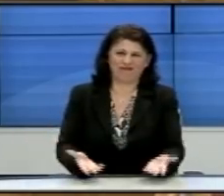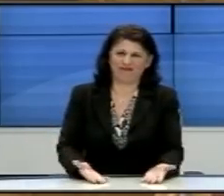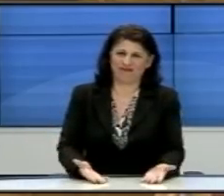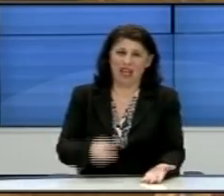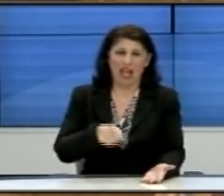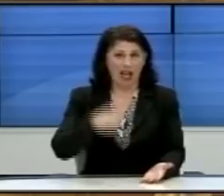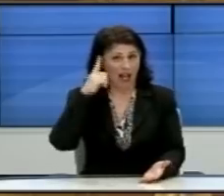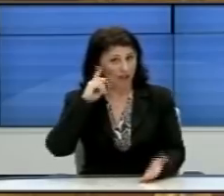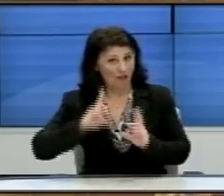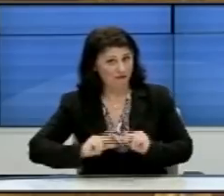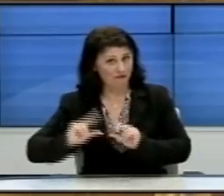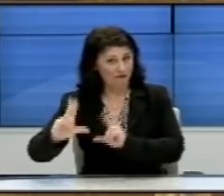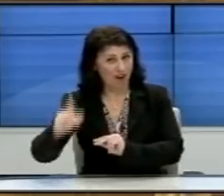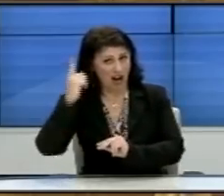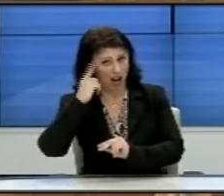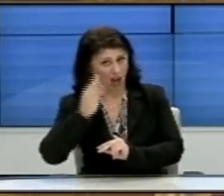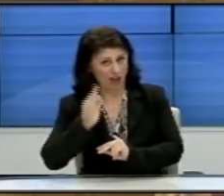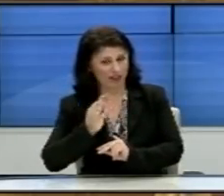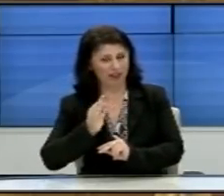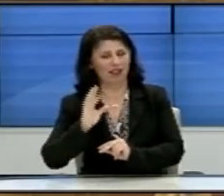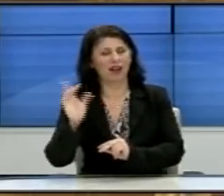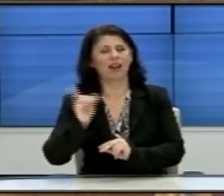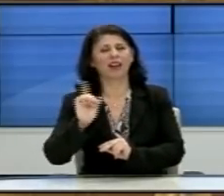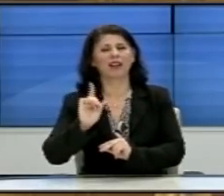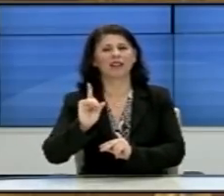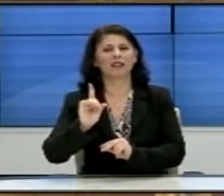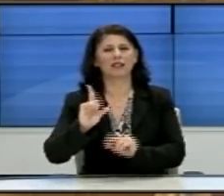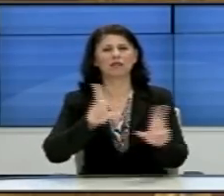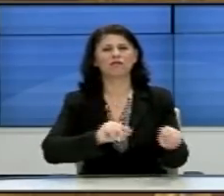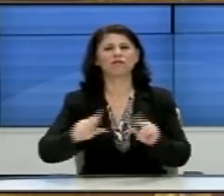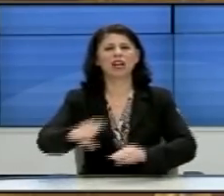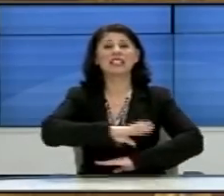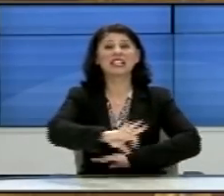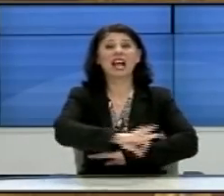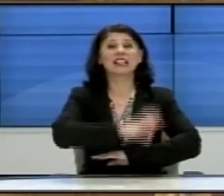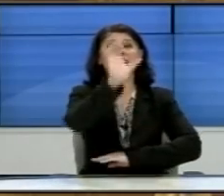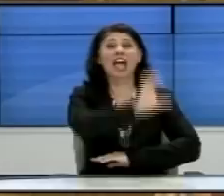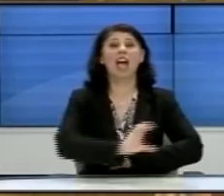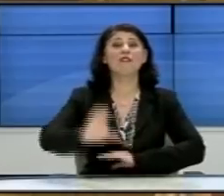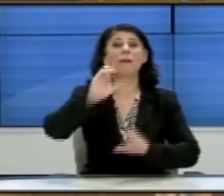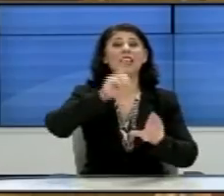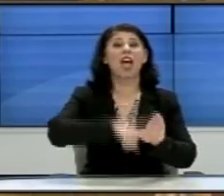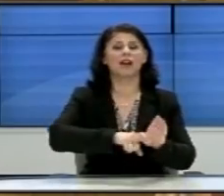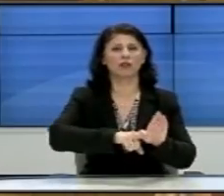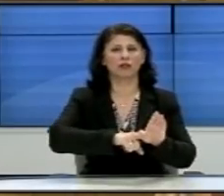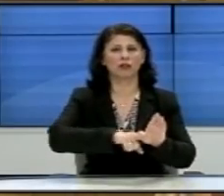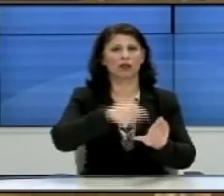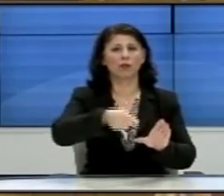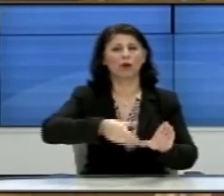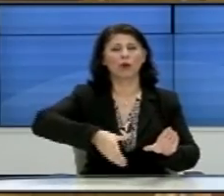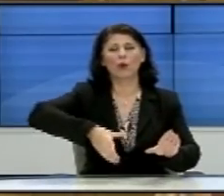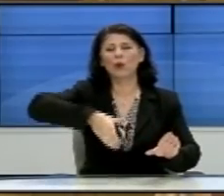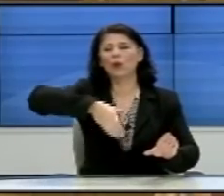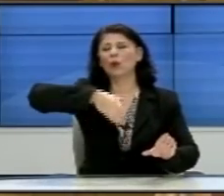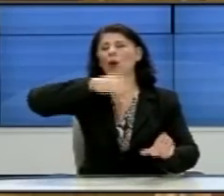είναι κοινή λογική, είναι πολύ απλά η κοινή στρατηγική της Ευρωπαϊκής Ένωσης που πίνετε όλοι σας νερό